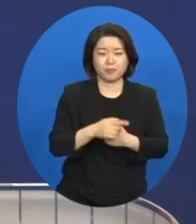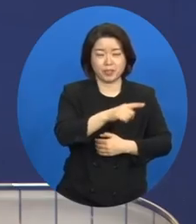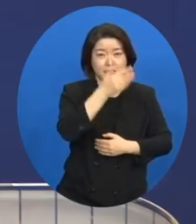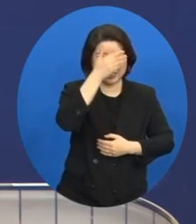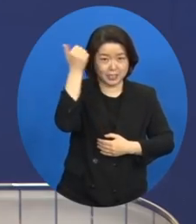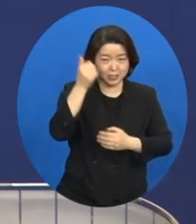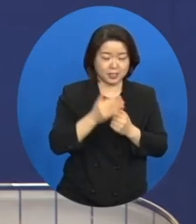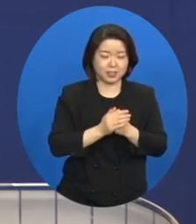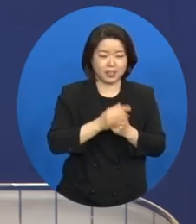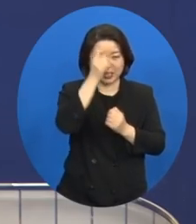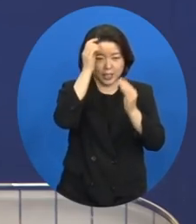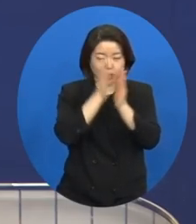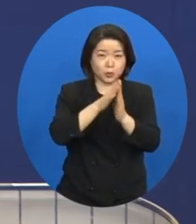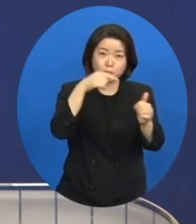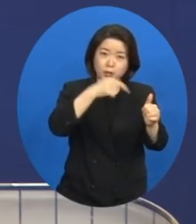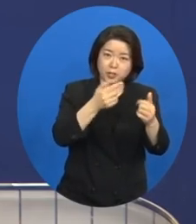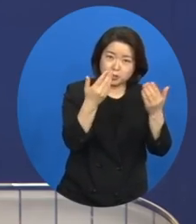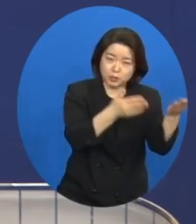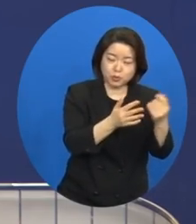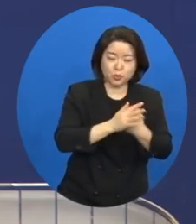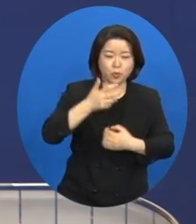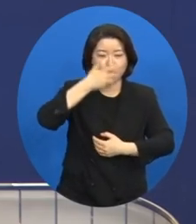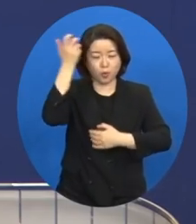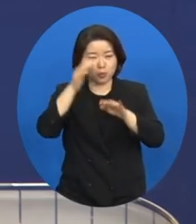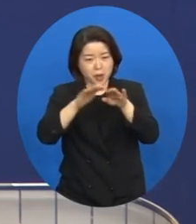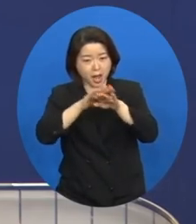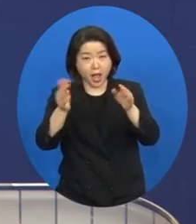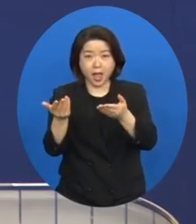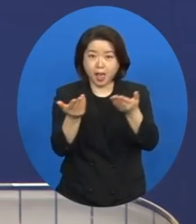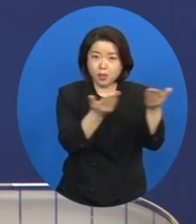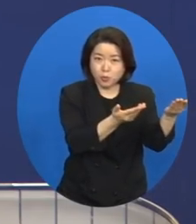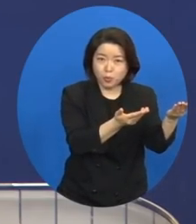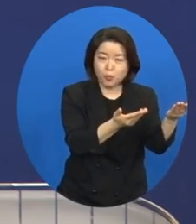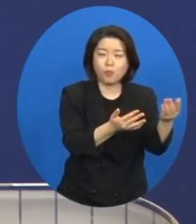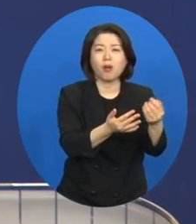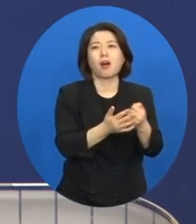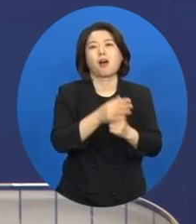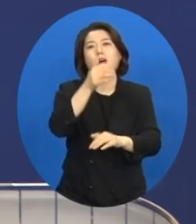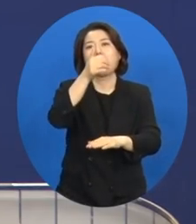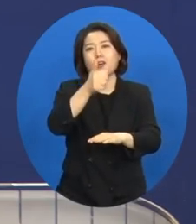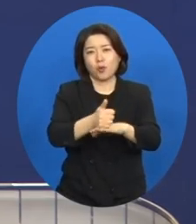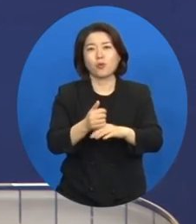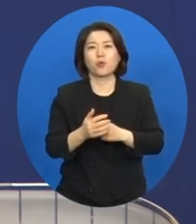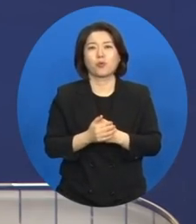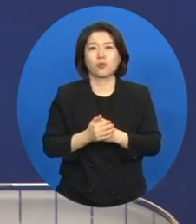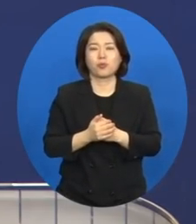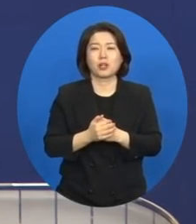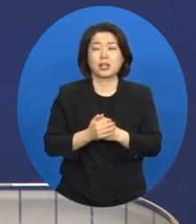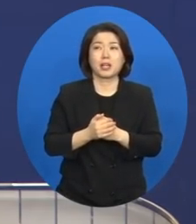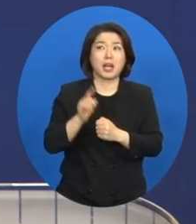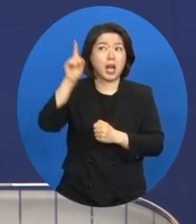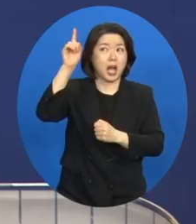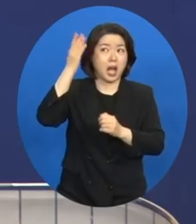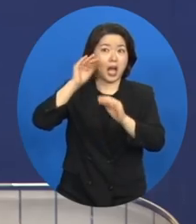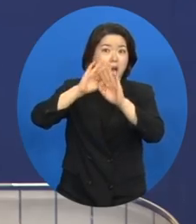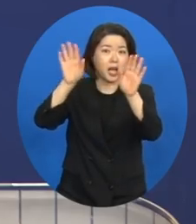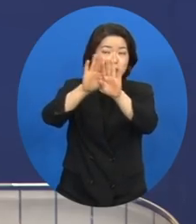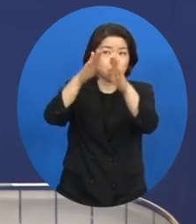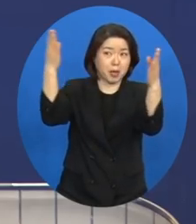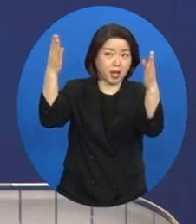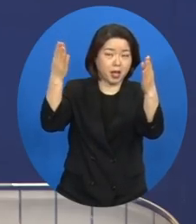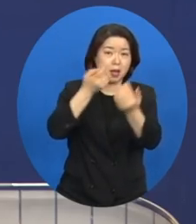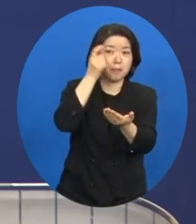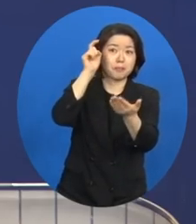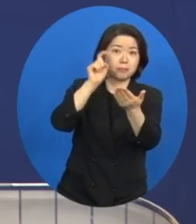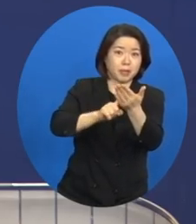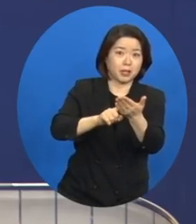청년에게 기도를 가르쳐주고 또한 꿈을 해석해 줌으로써 결국에는 천국의 문을 갈 수 있도록 발견해 줄 수